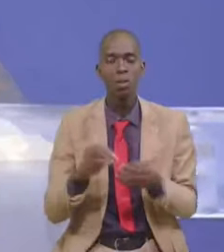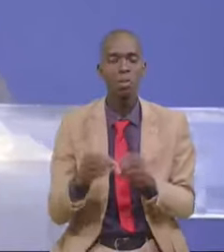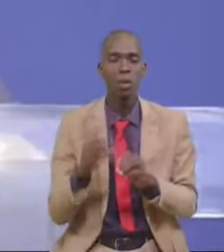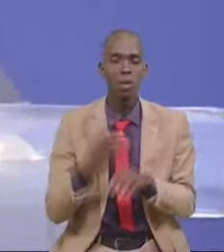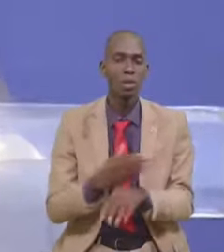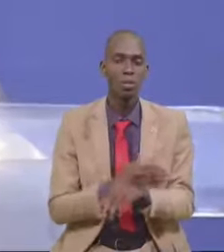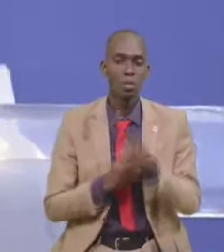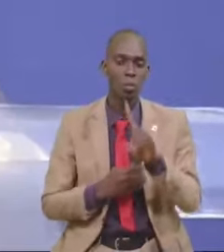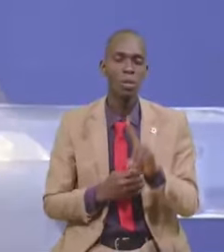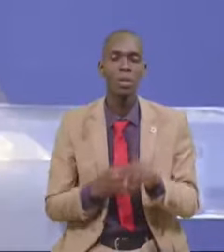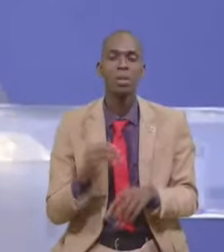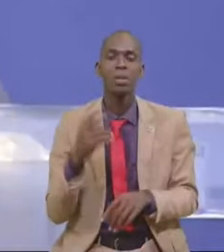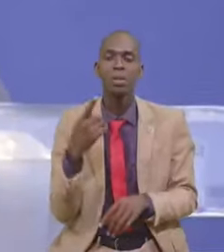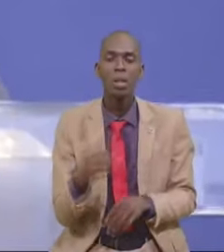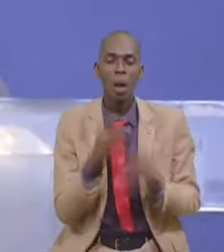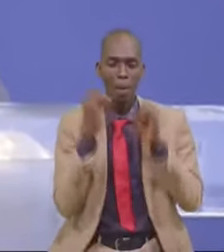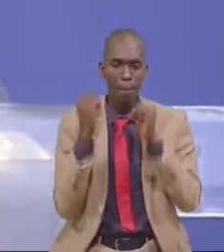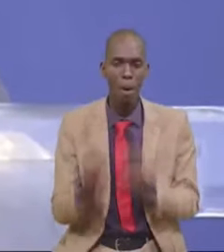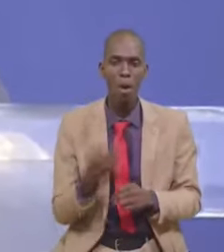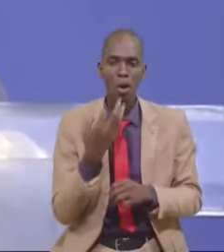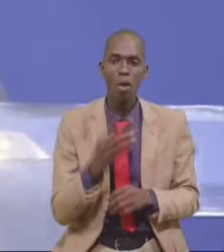Premièrement, la puissance de son trésor de vérité.